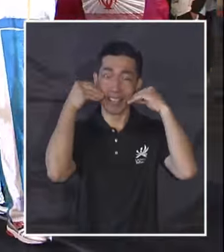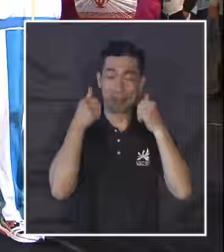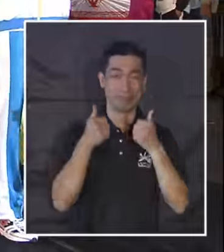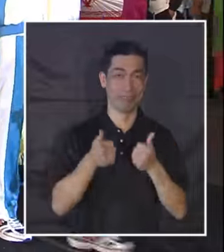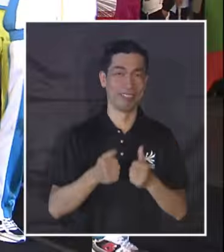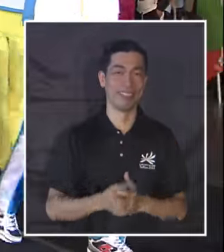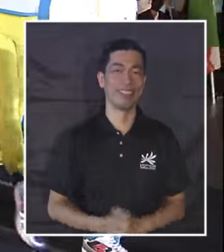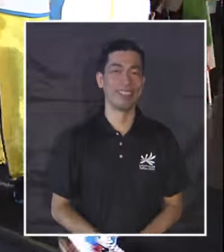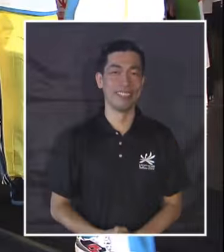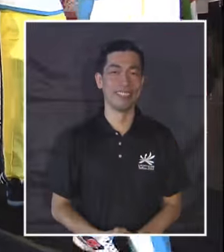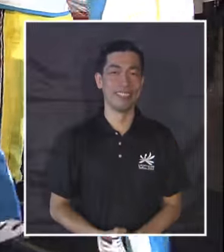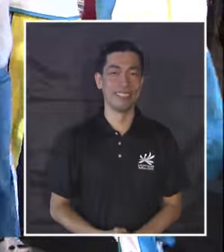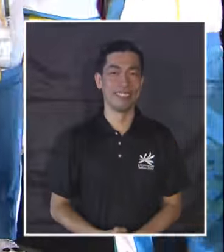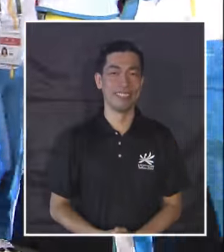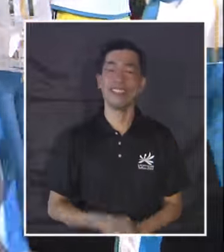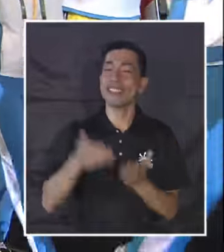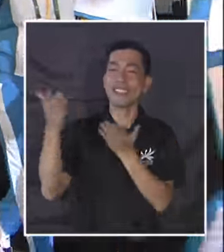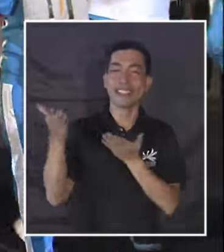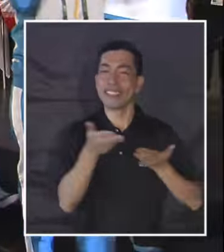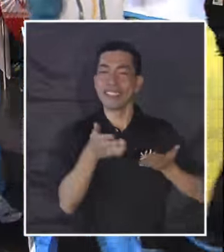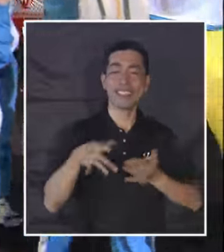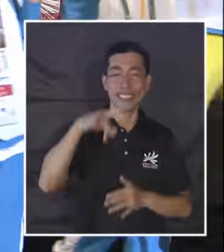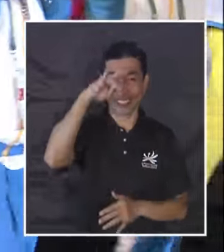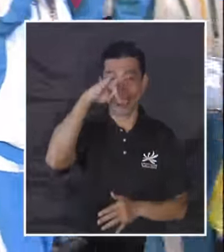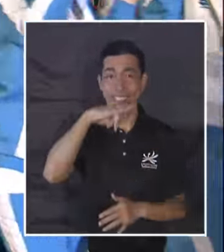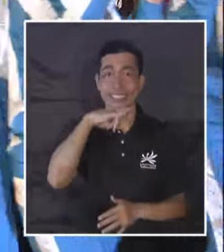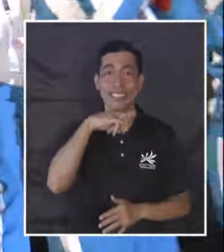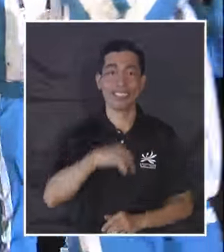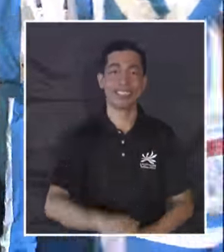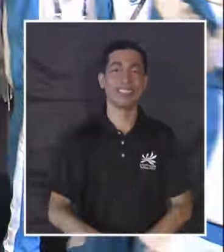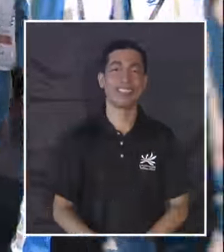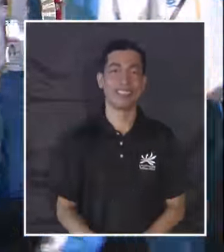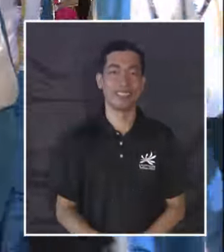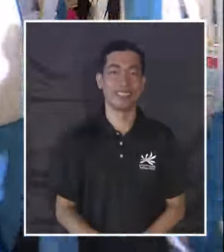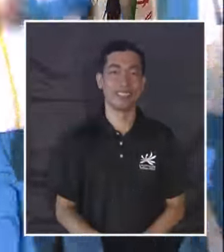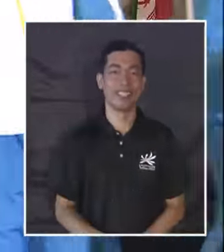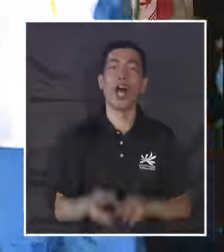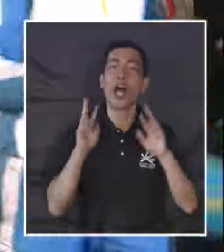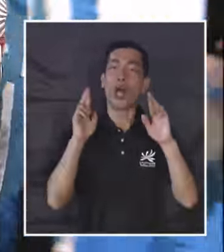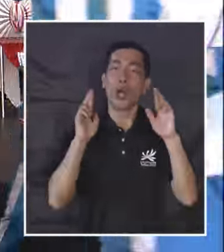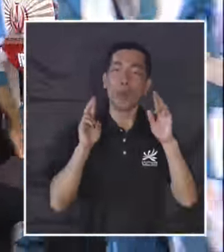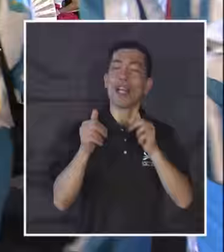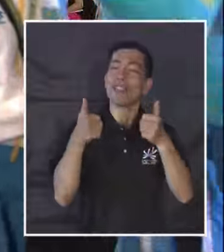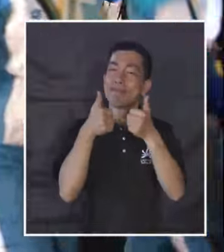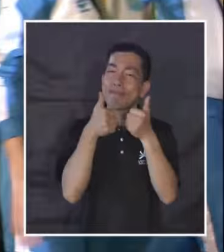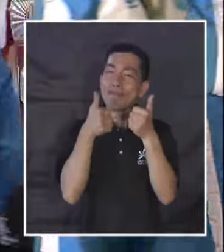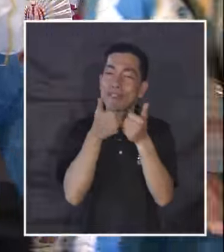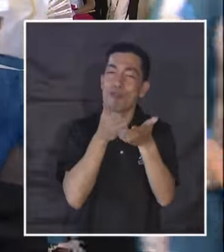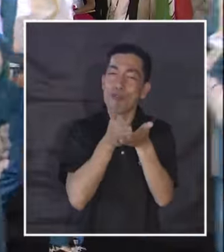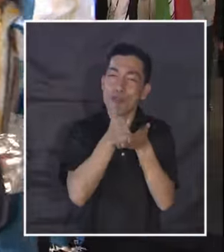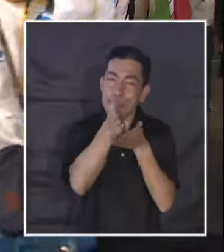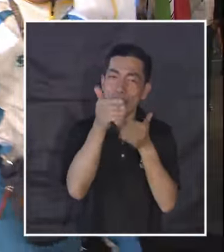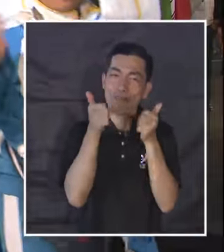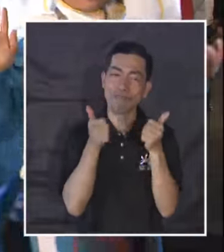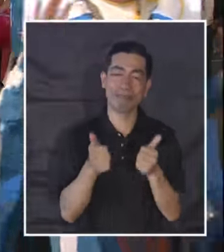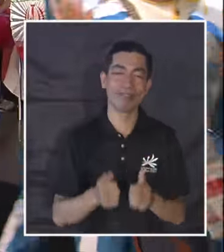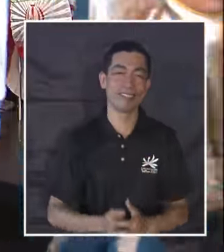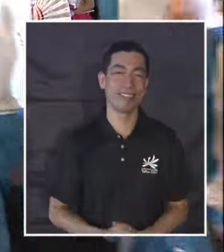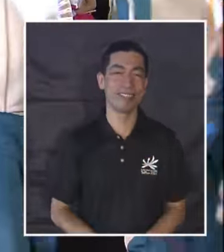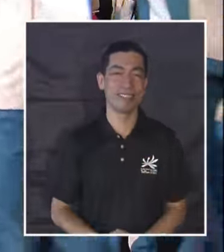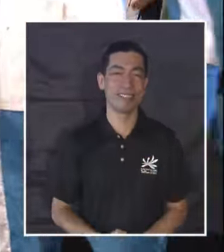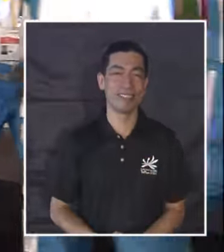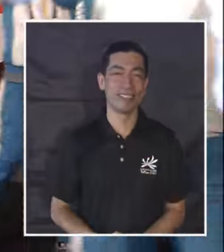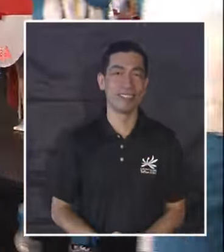我们欢迎哈萨克代表队， 也祝福他们这一次赛事都非常的圆满，获得佳绩。